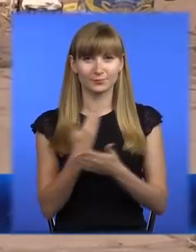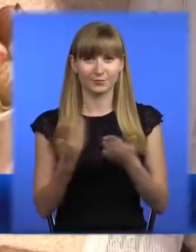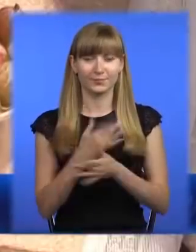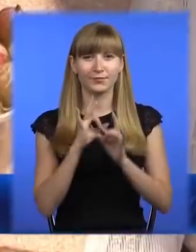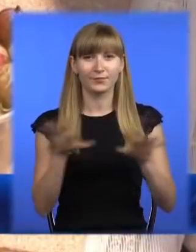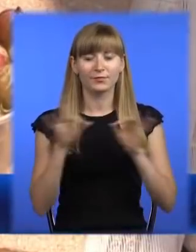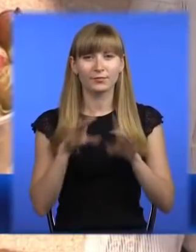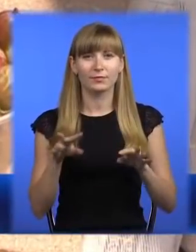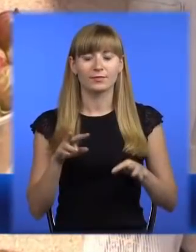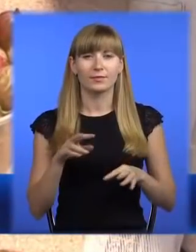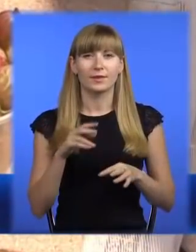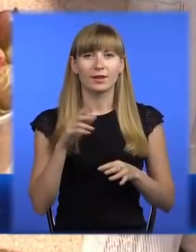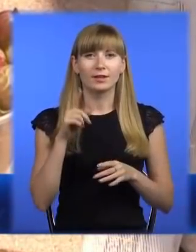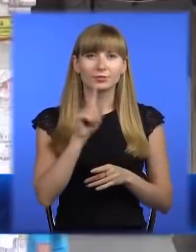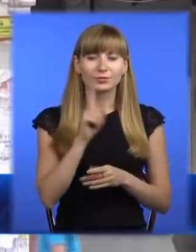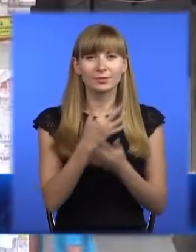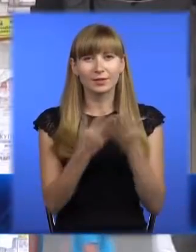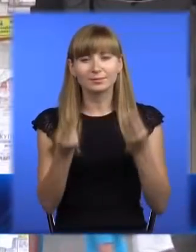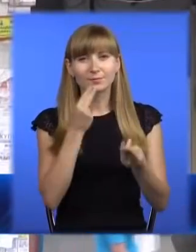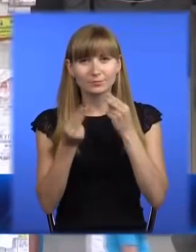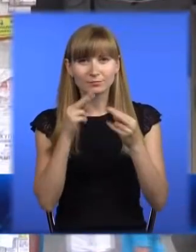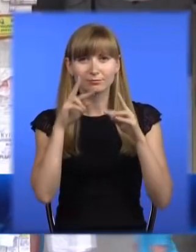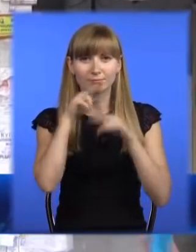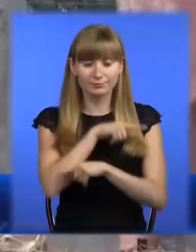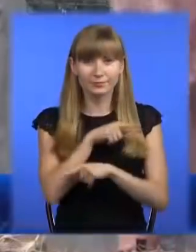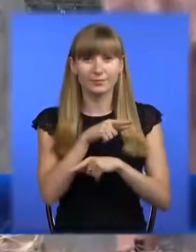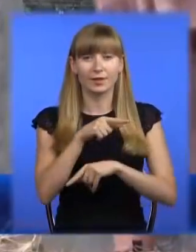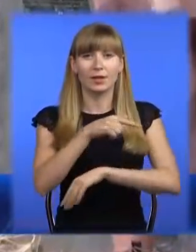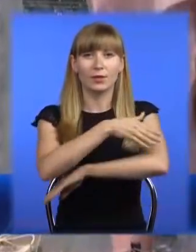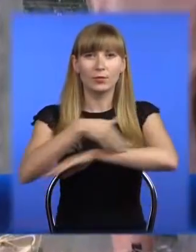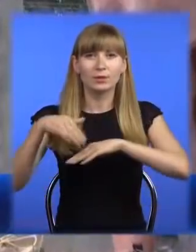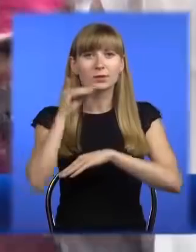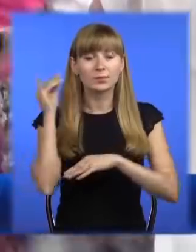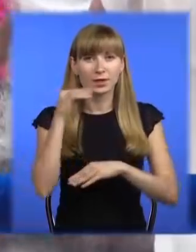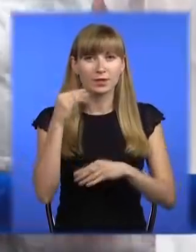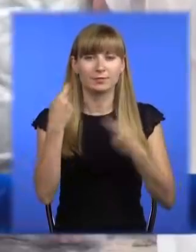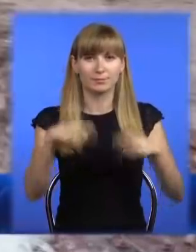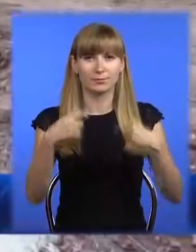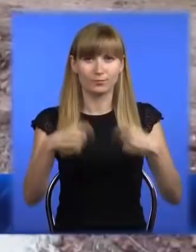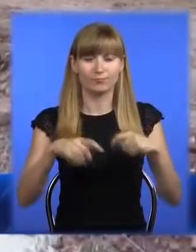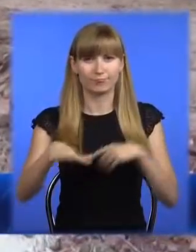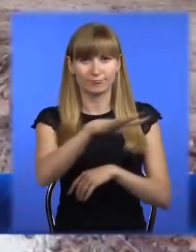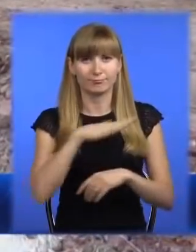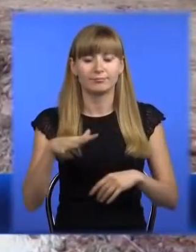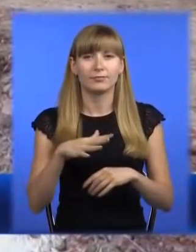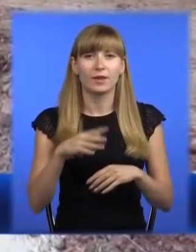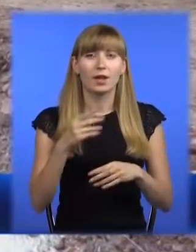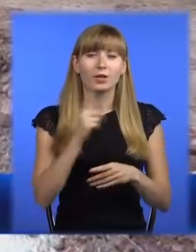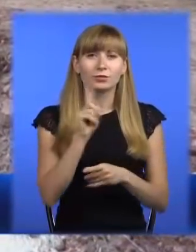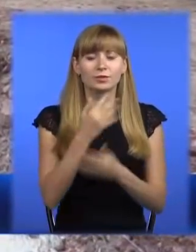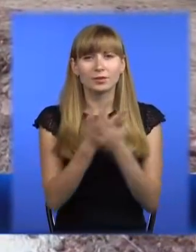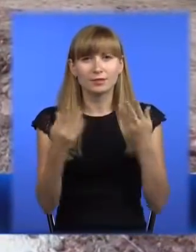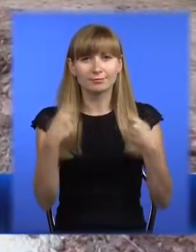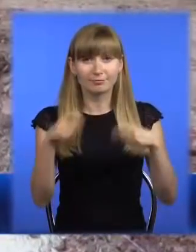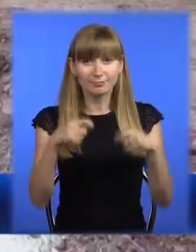дивіться у випуску. Отруїтися смаколиками біля дороги на ювілейному процвітає стихійна торгівля. Овочі, фрукти та городина.